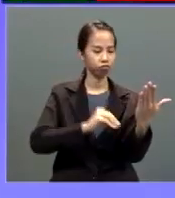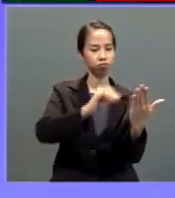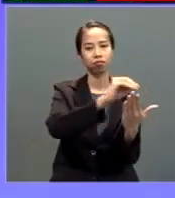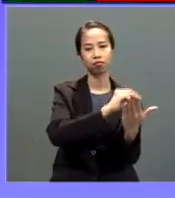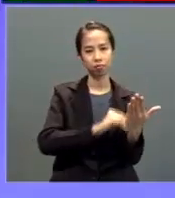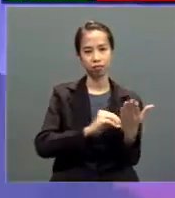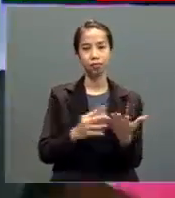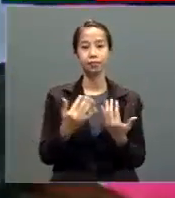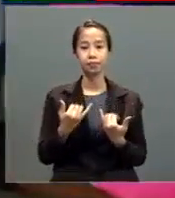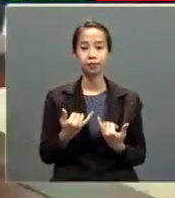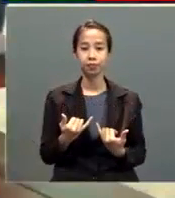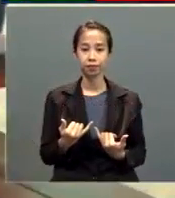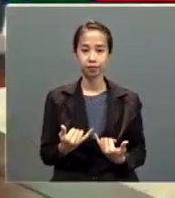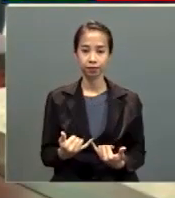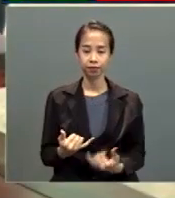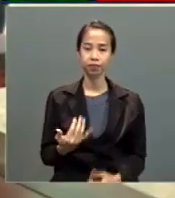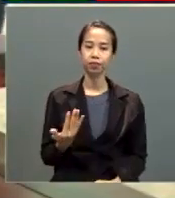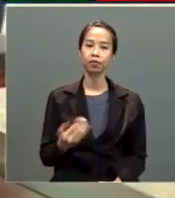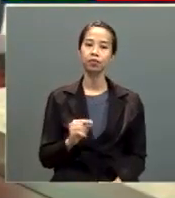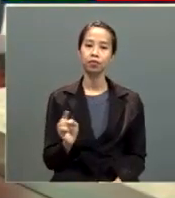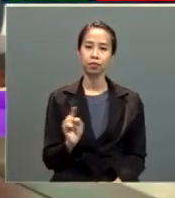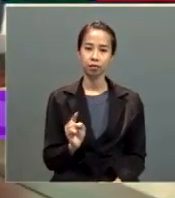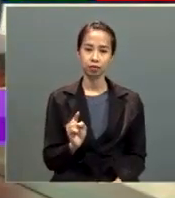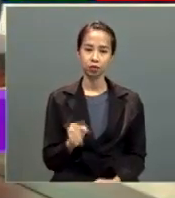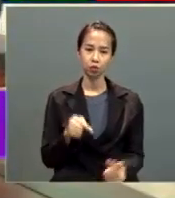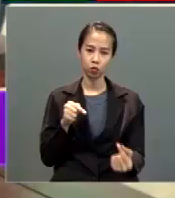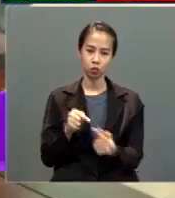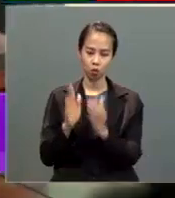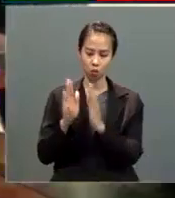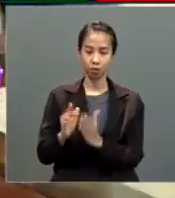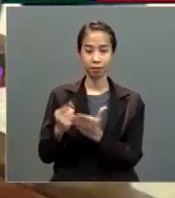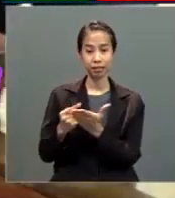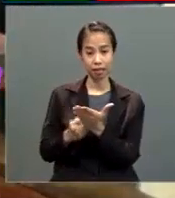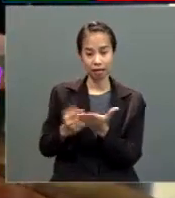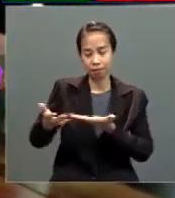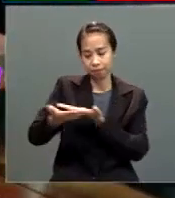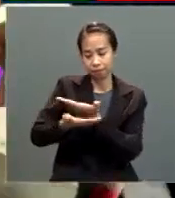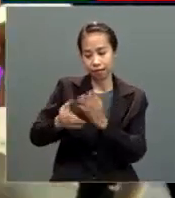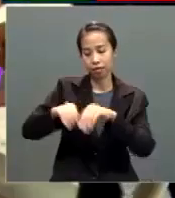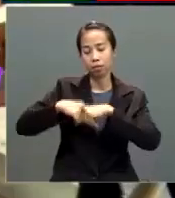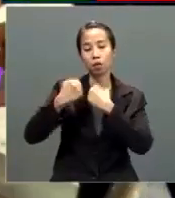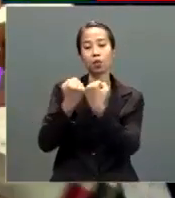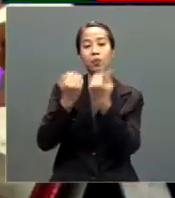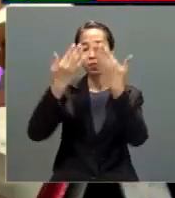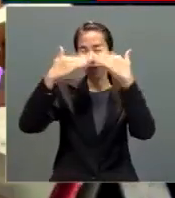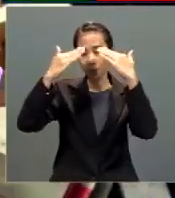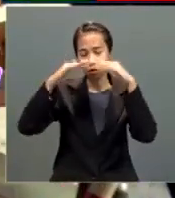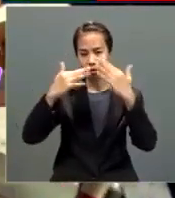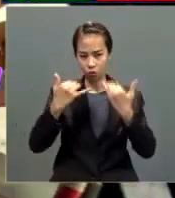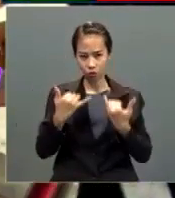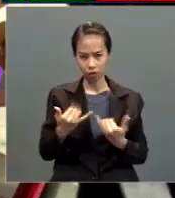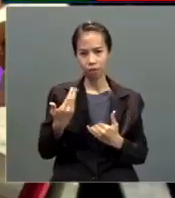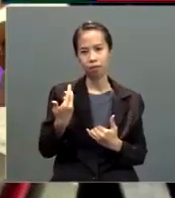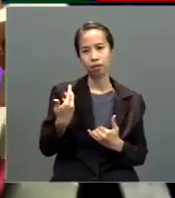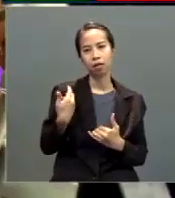ซึ่งเรื่องนี้เองนะครับคุณพิทยาศรีโกตะเพชรครับซึ่งที่เป็นที่ปรึกษาสมาคมคนตาบอดแห่งประเทศไทยเปิดเผยนะครับว่าตอนนี้มี